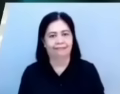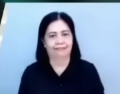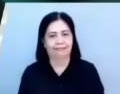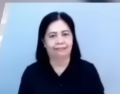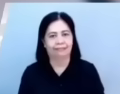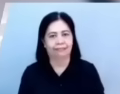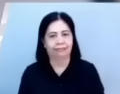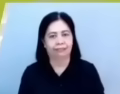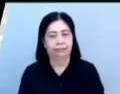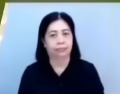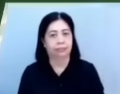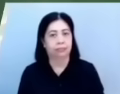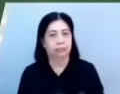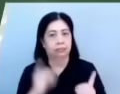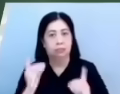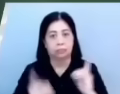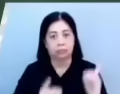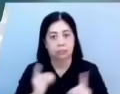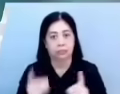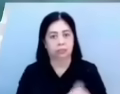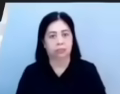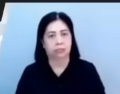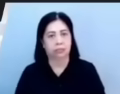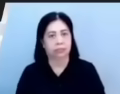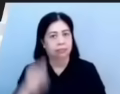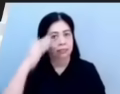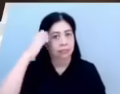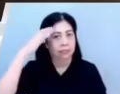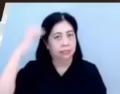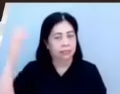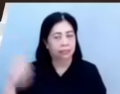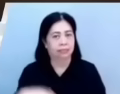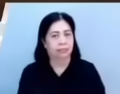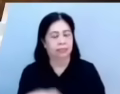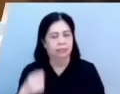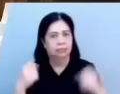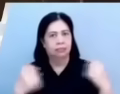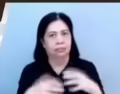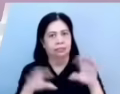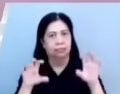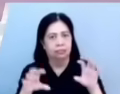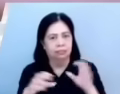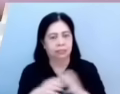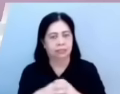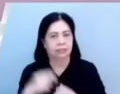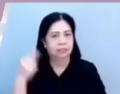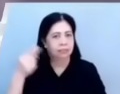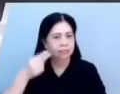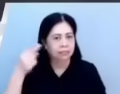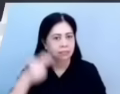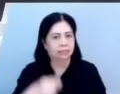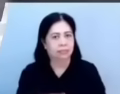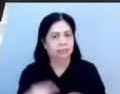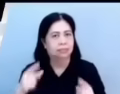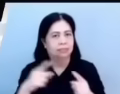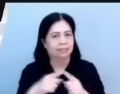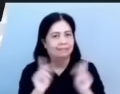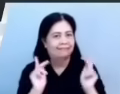Mula drama, fantasy, suspense, historical, hanggang sa kilig